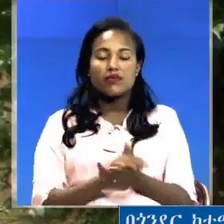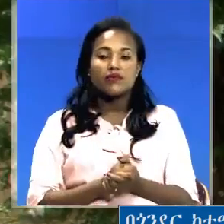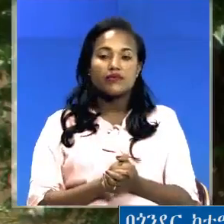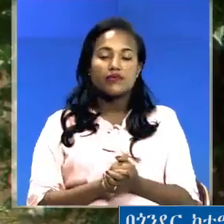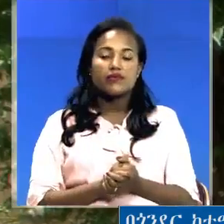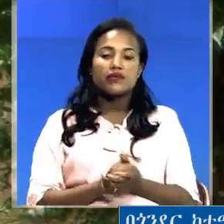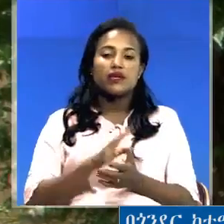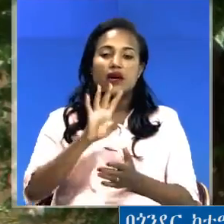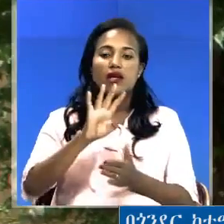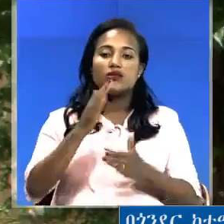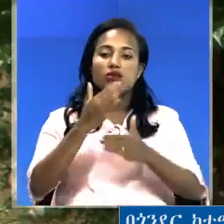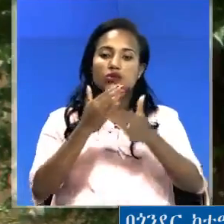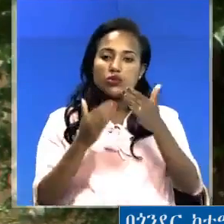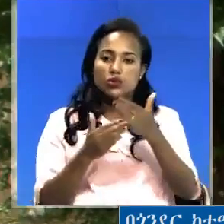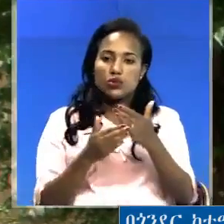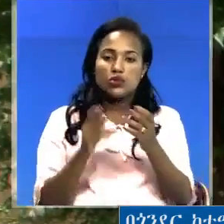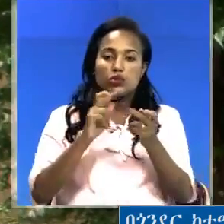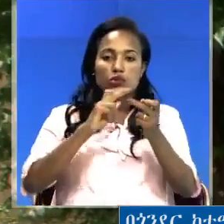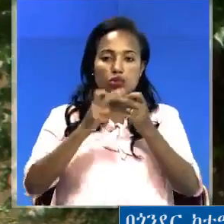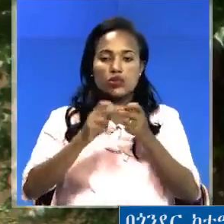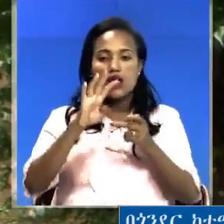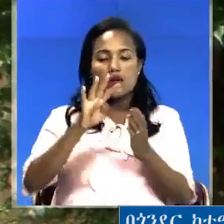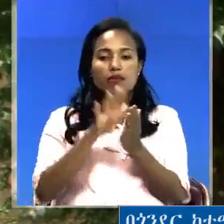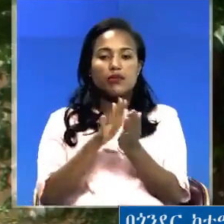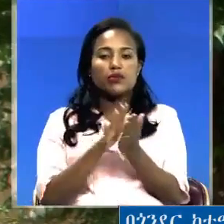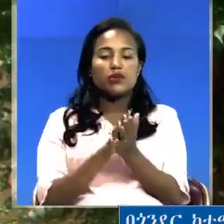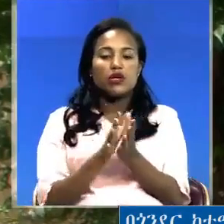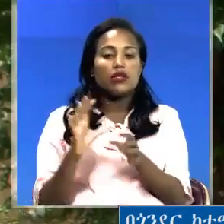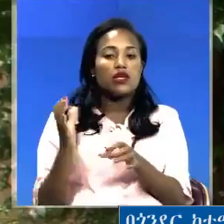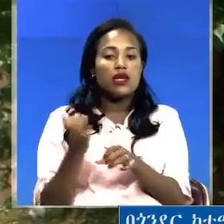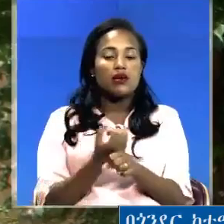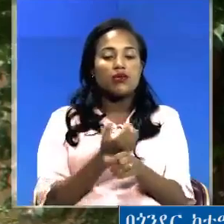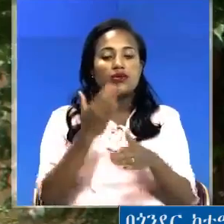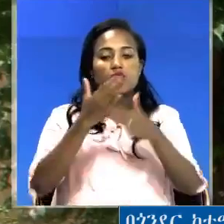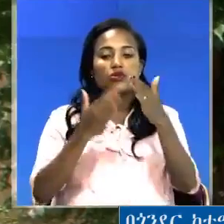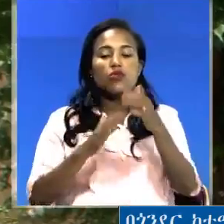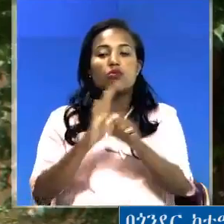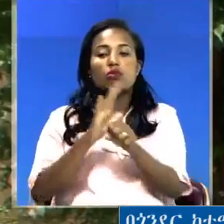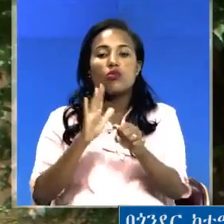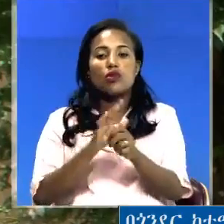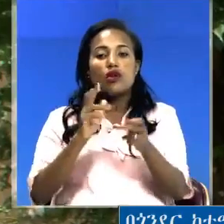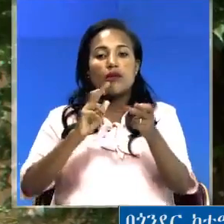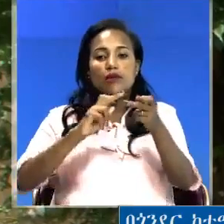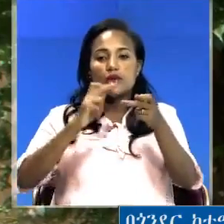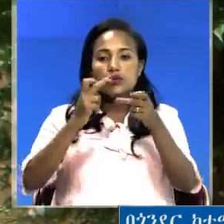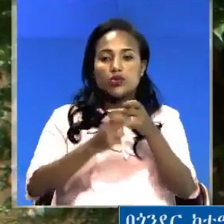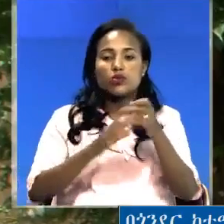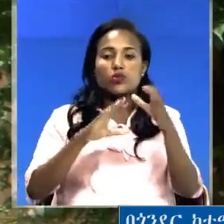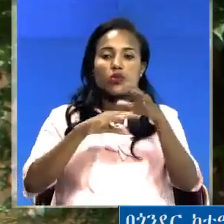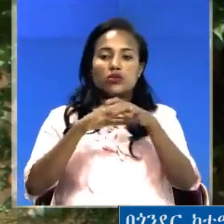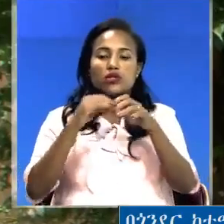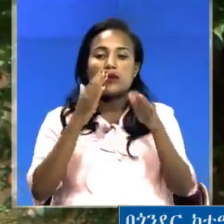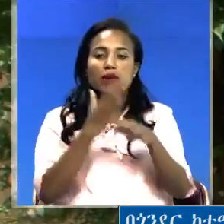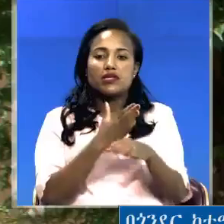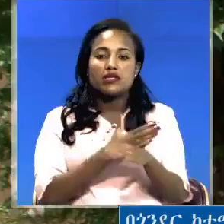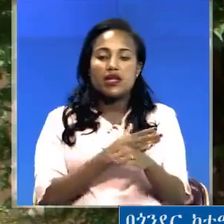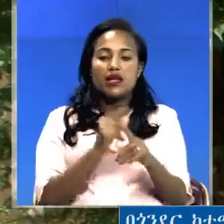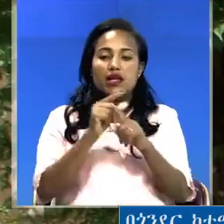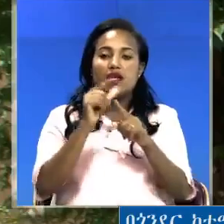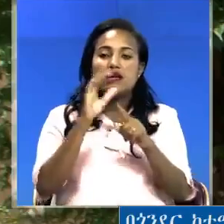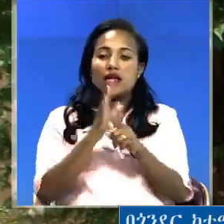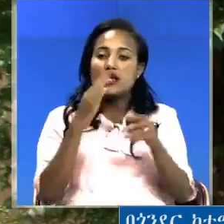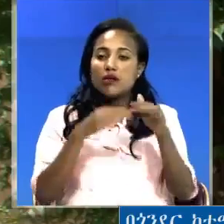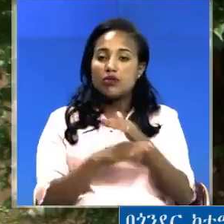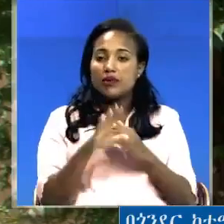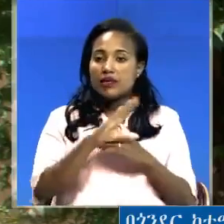ድርጅቶች አራት ትምህርት ቤቶችን ተረክበው ደረጃቸውን ሙሉ በሙሉ በድርጅቶቹ ወጪ ለማሻሻል ቃል የገቡበትና